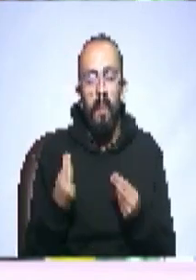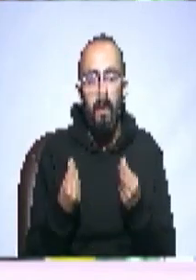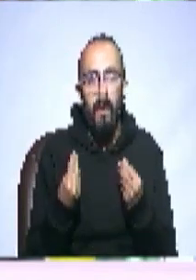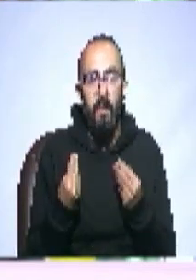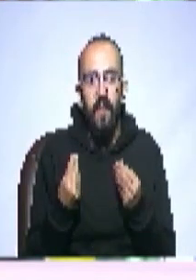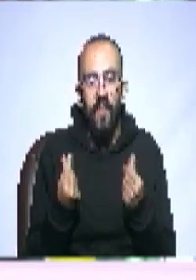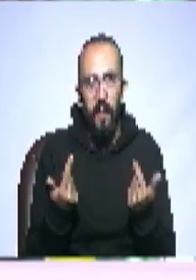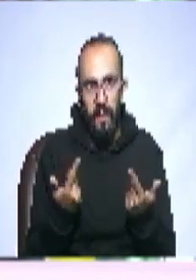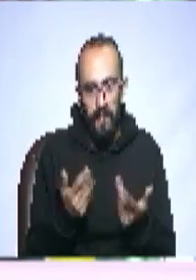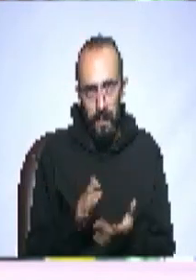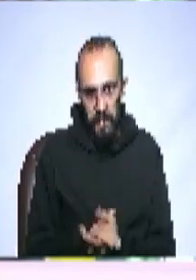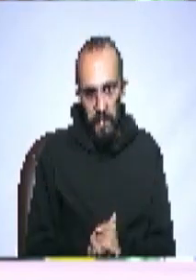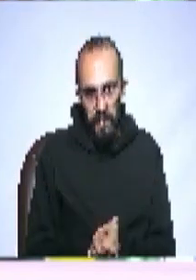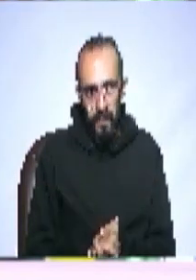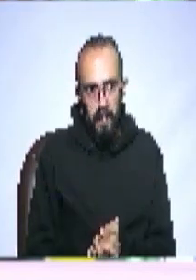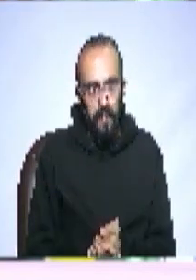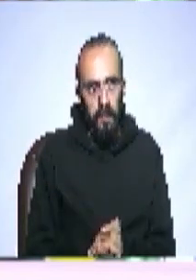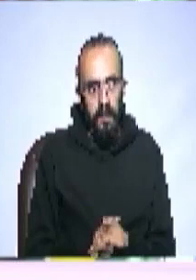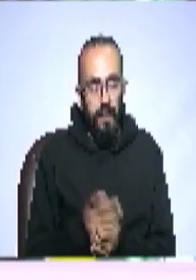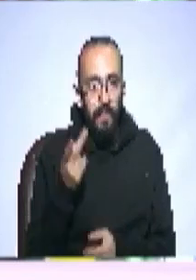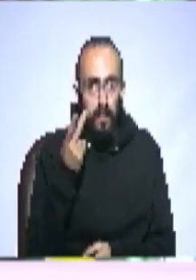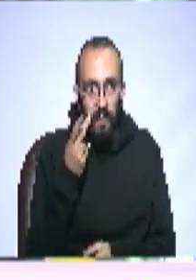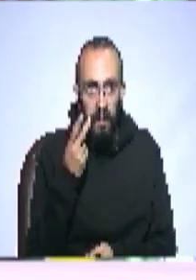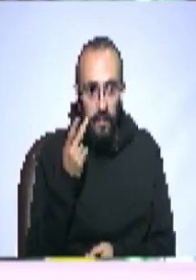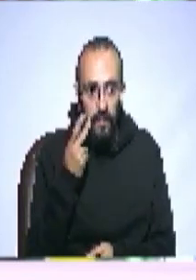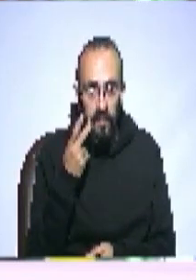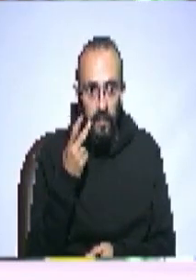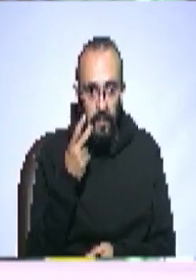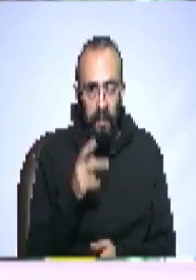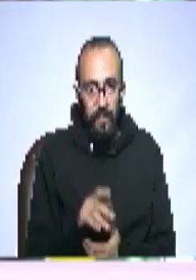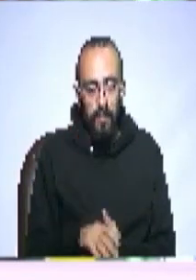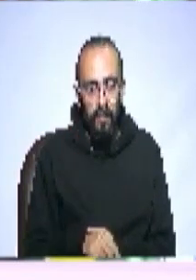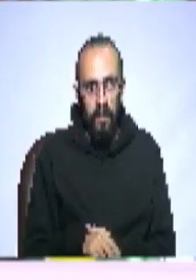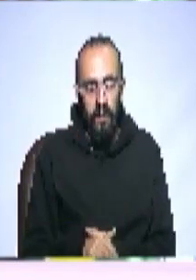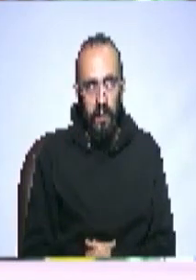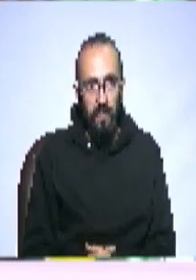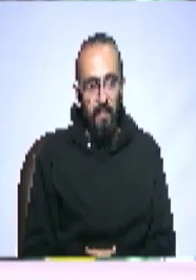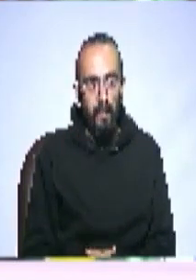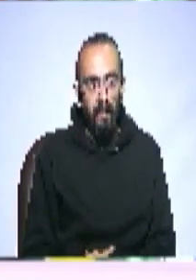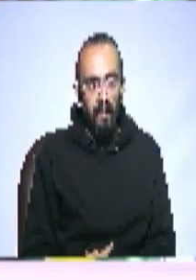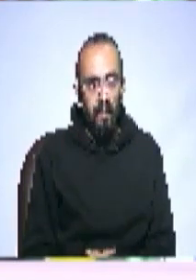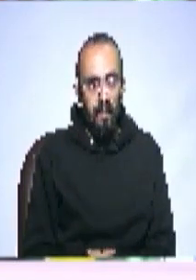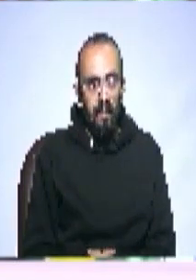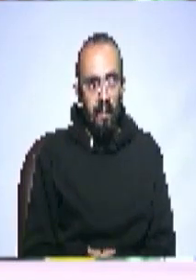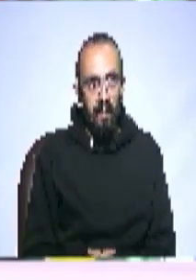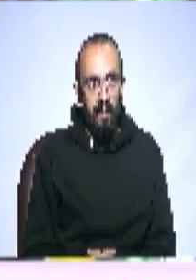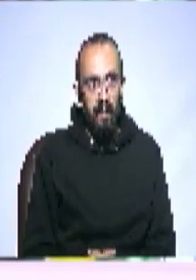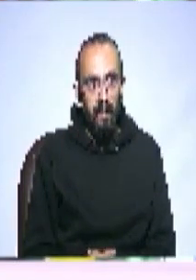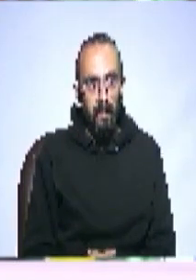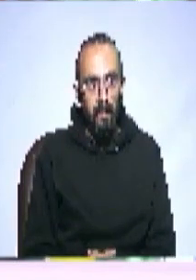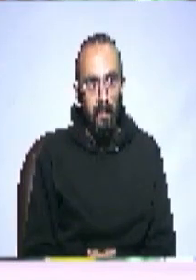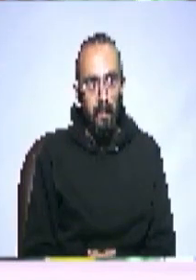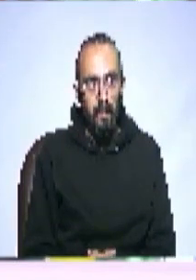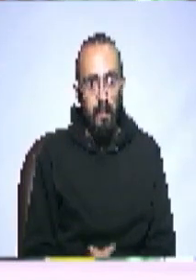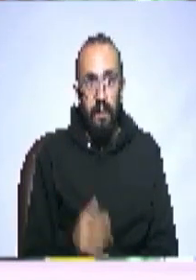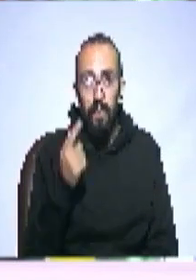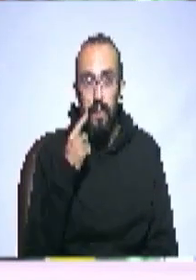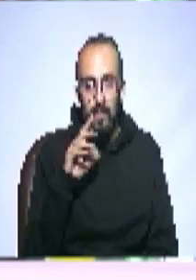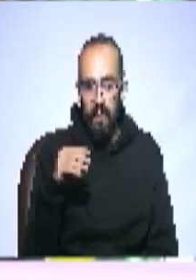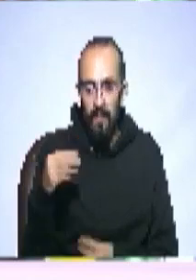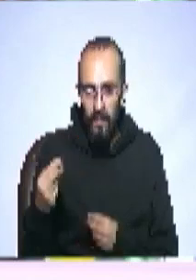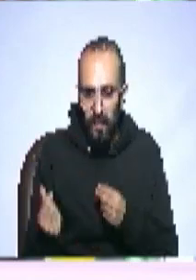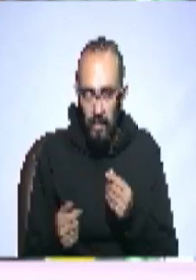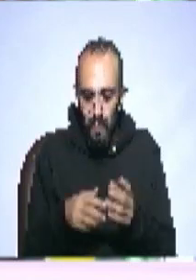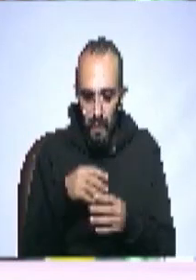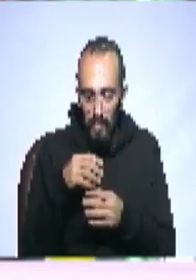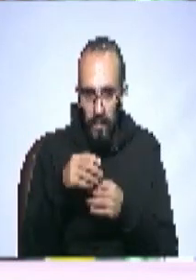هي يعني هي بتبقى، بصوا يا جماعه طالعه يعني لا عجبتني الدخله. يعني عجبتني الدخله انك